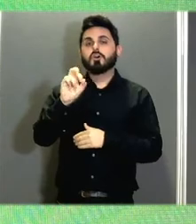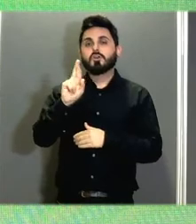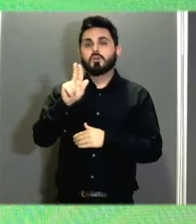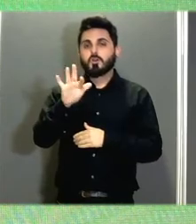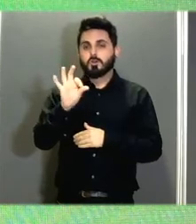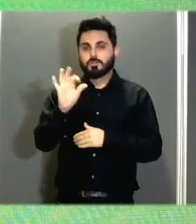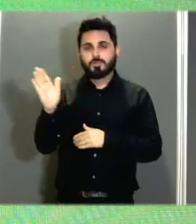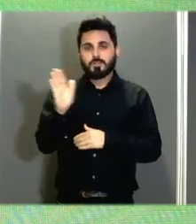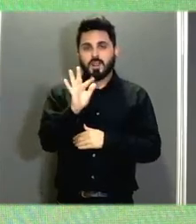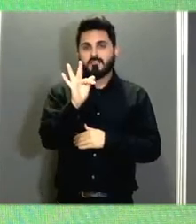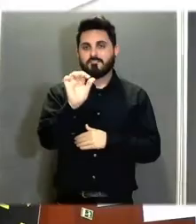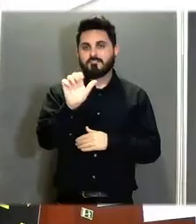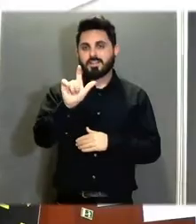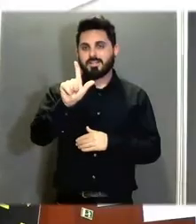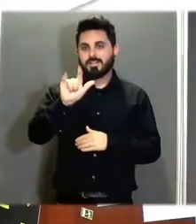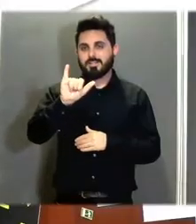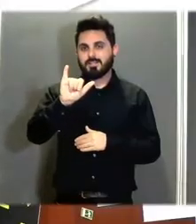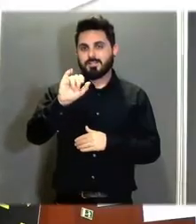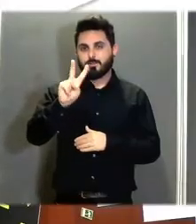sisplau.